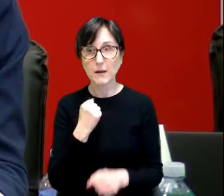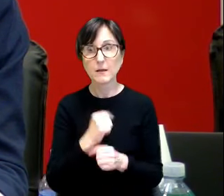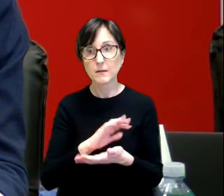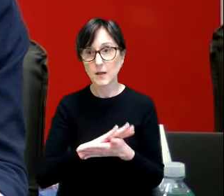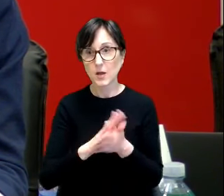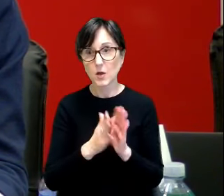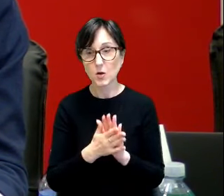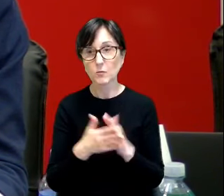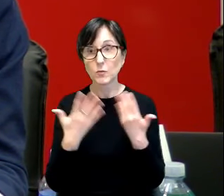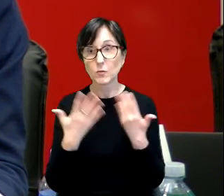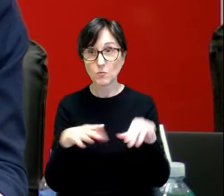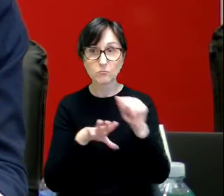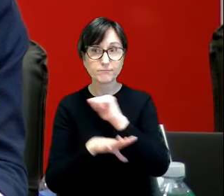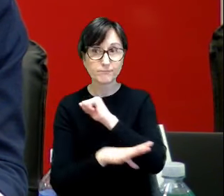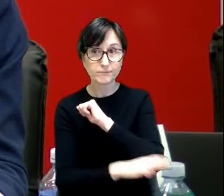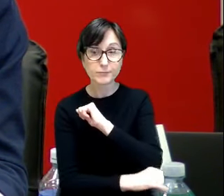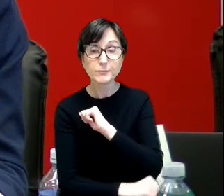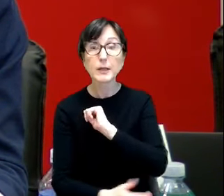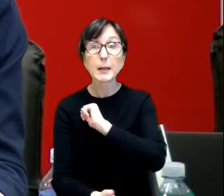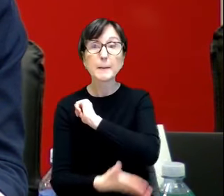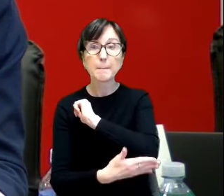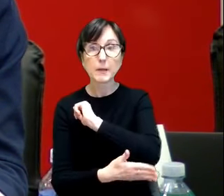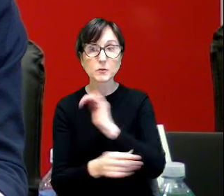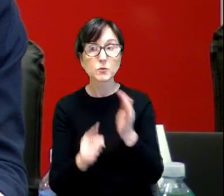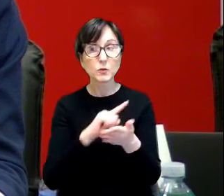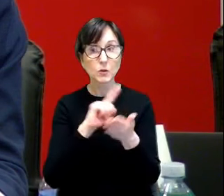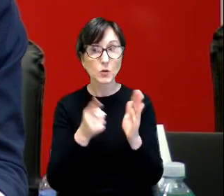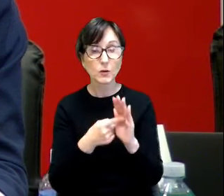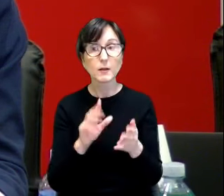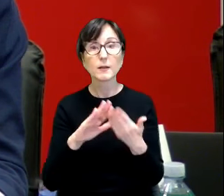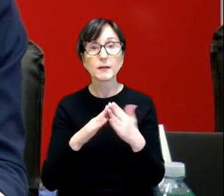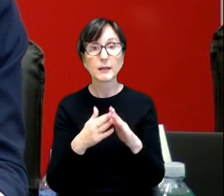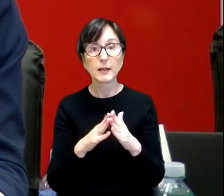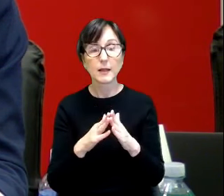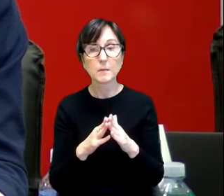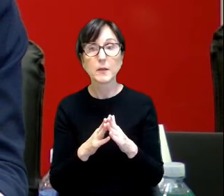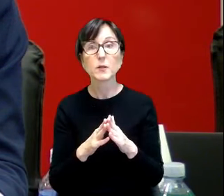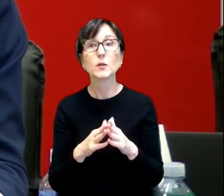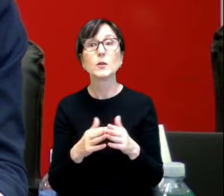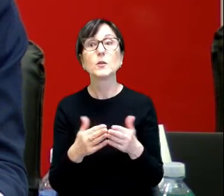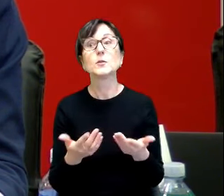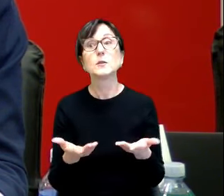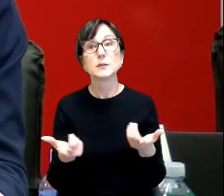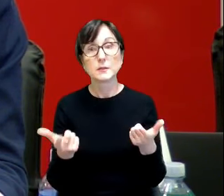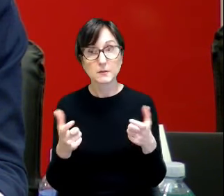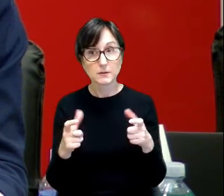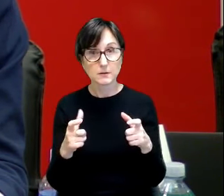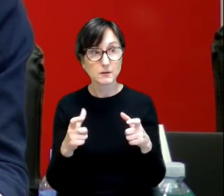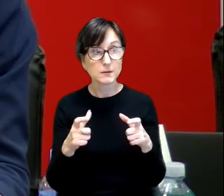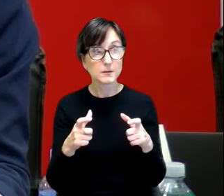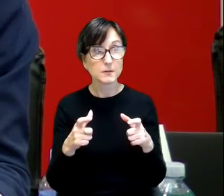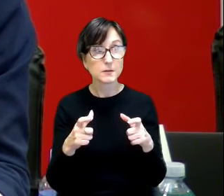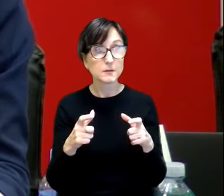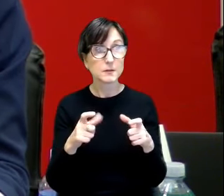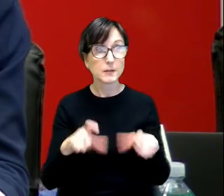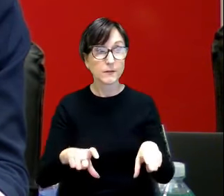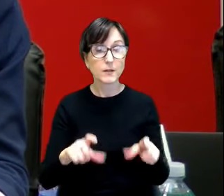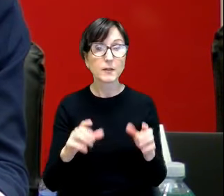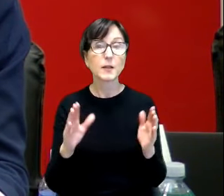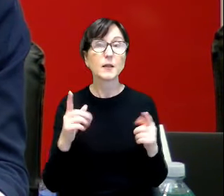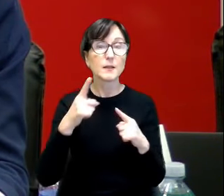į pabaigą pask tinis klausimas klaipėdos miesto savivaldybės tarybos mažumos valanda tai galbūt